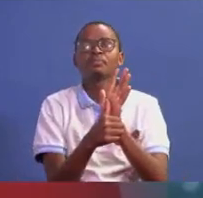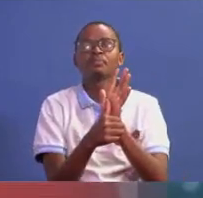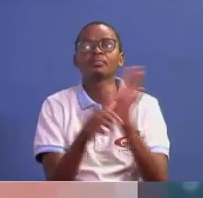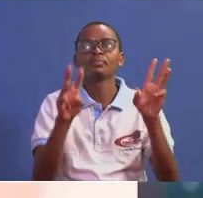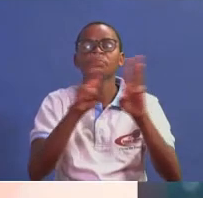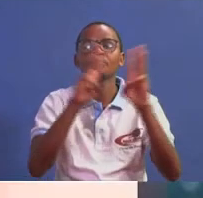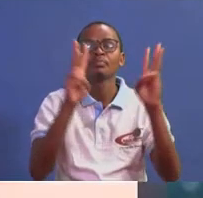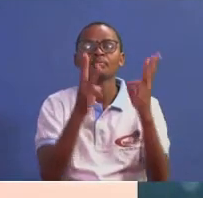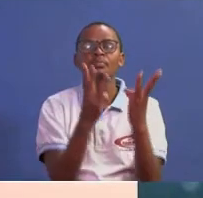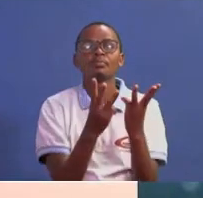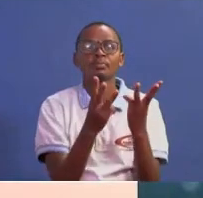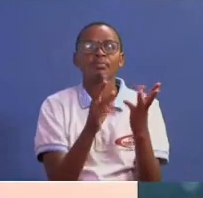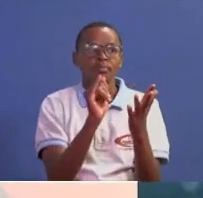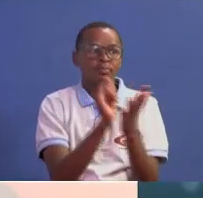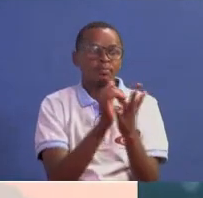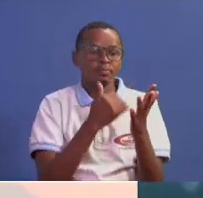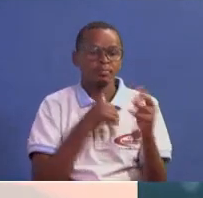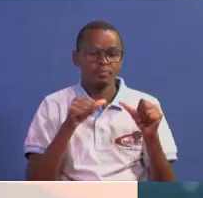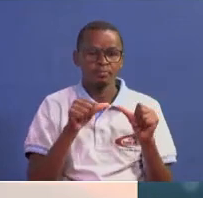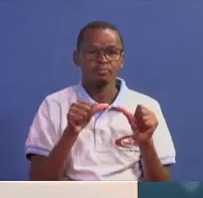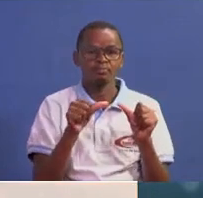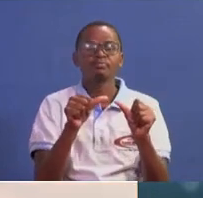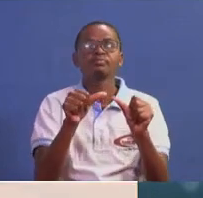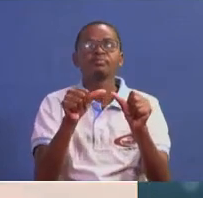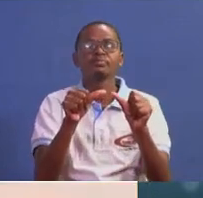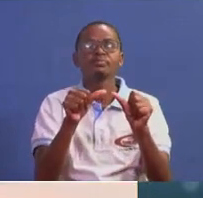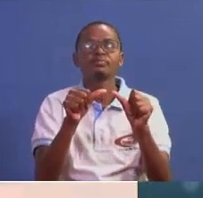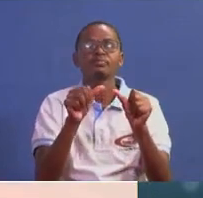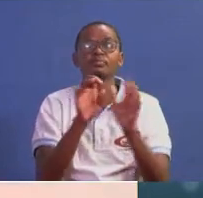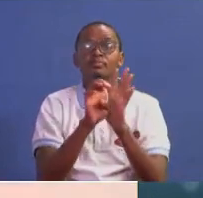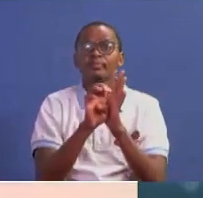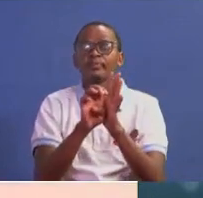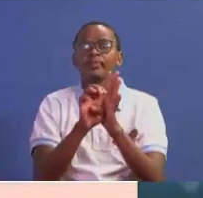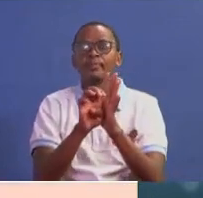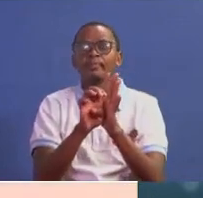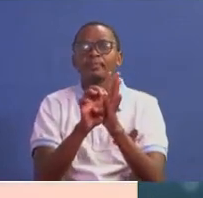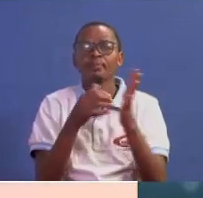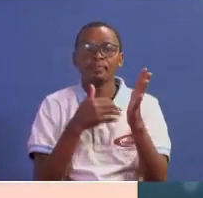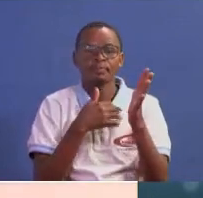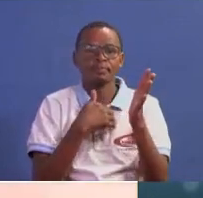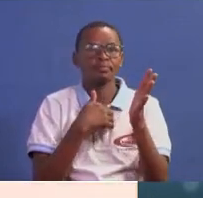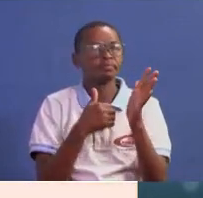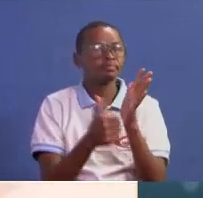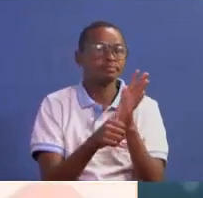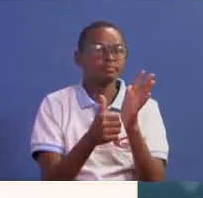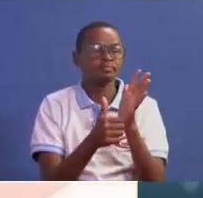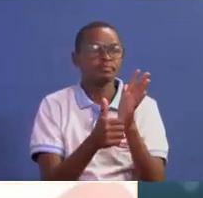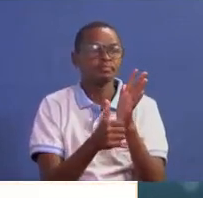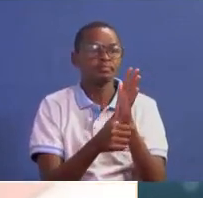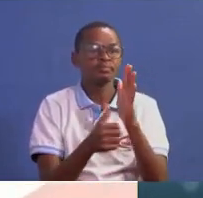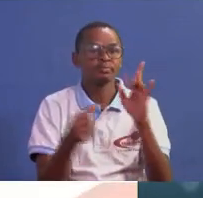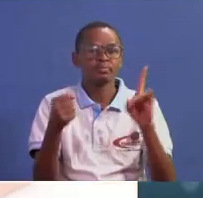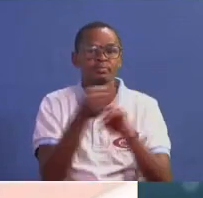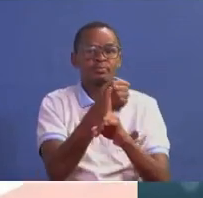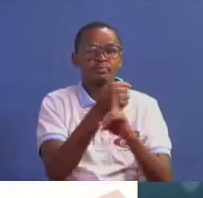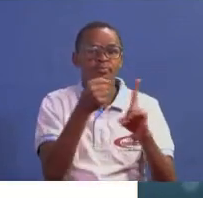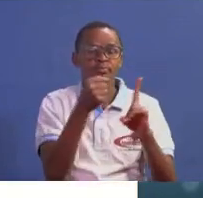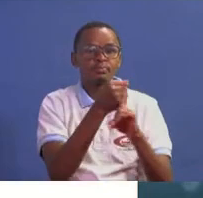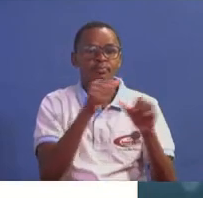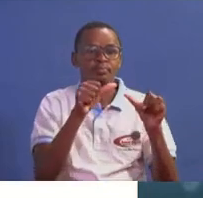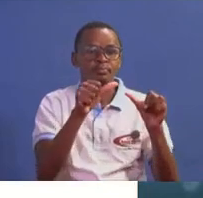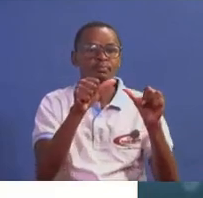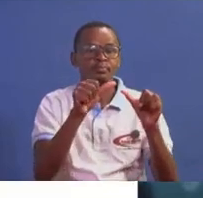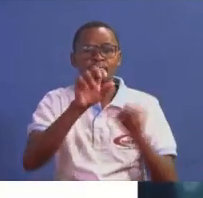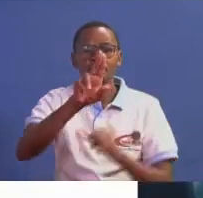ya dunia ambayo yamekuwa yakiendelea. Kwa mfano tuna majanga kama vita vile